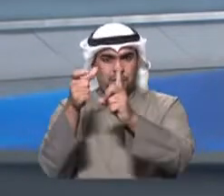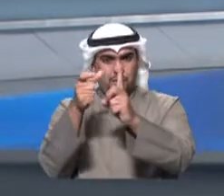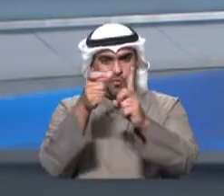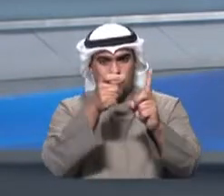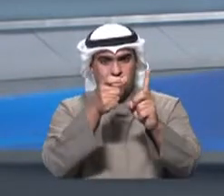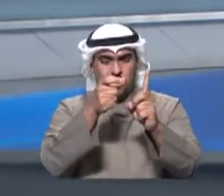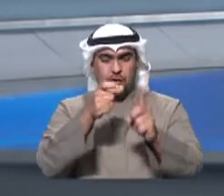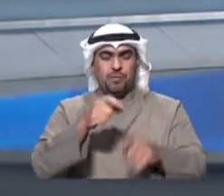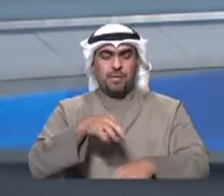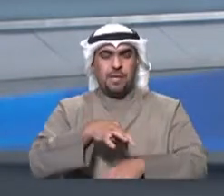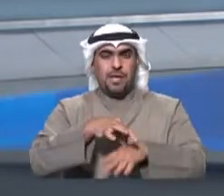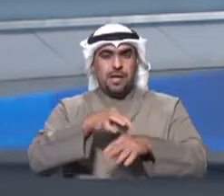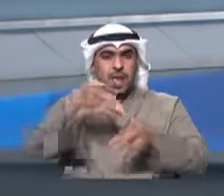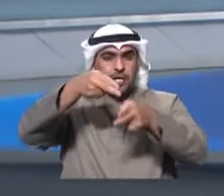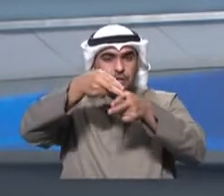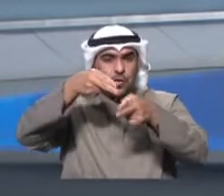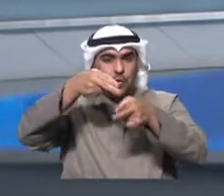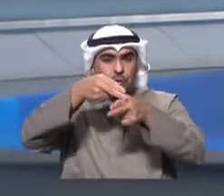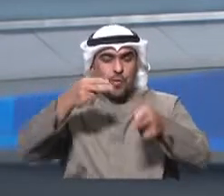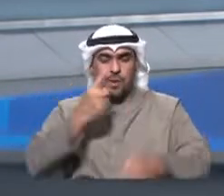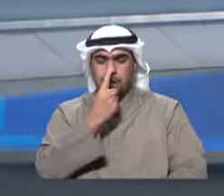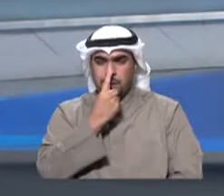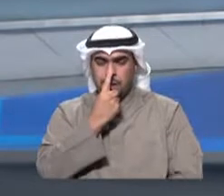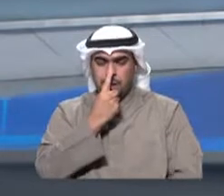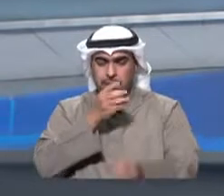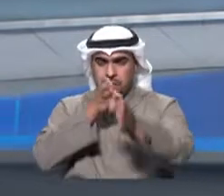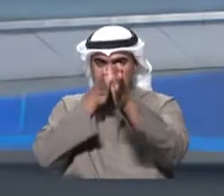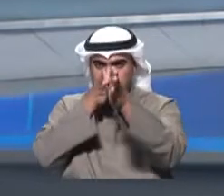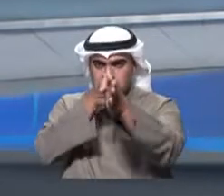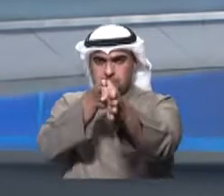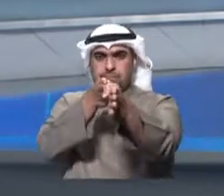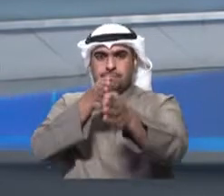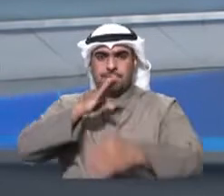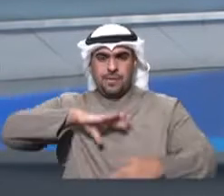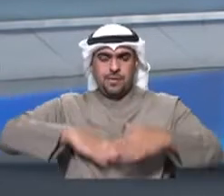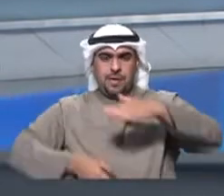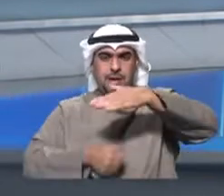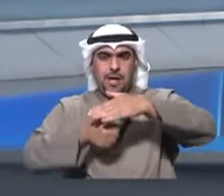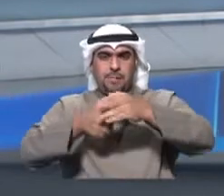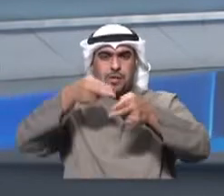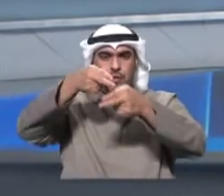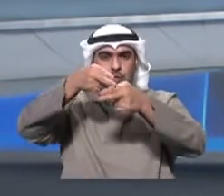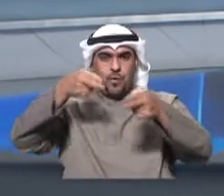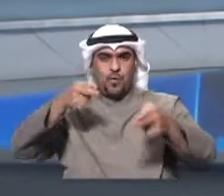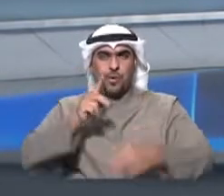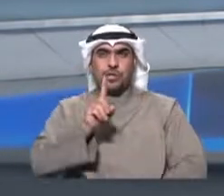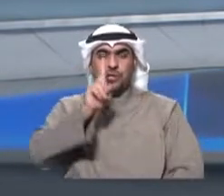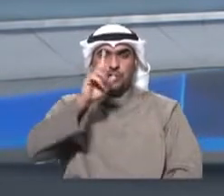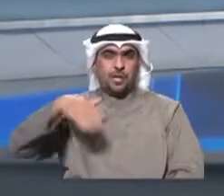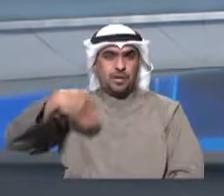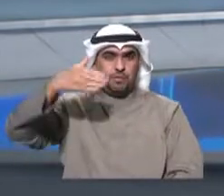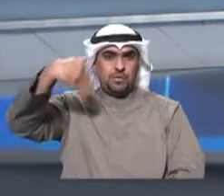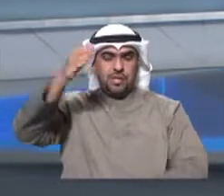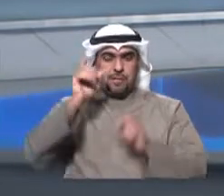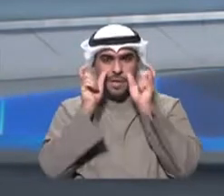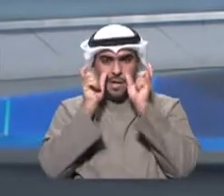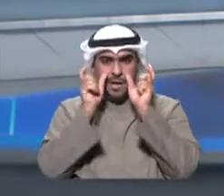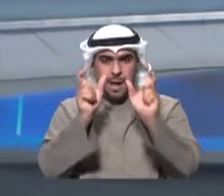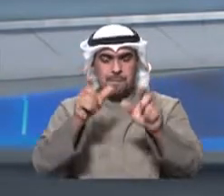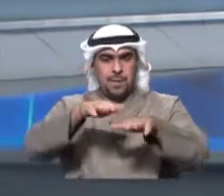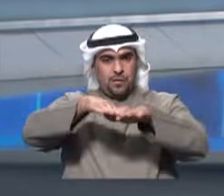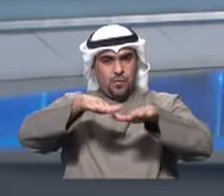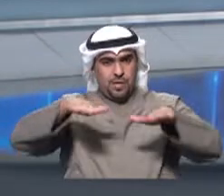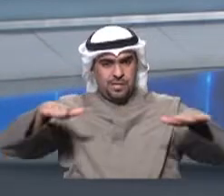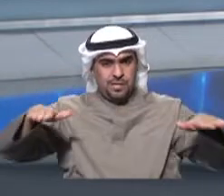أبناء الشعب حول قيادتهما الحكيمة لتمضي بسفينة هذا البلد نحو شاطئ الأمان